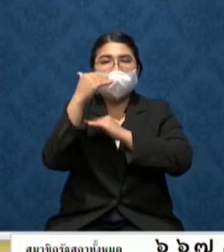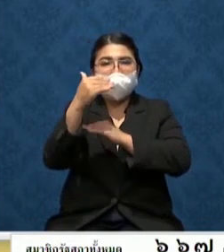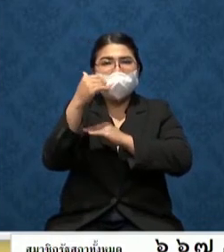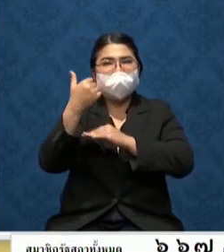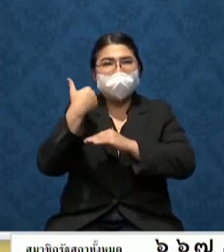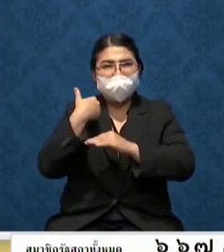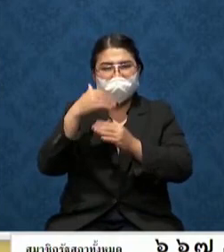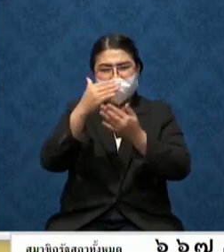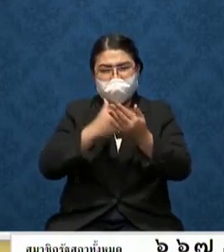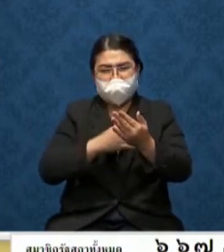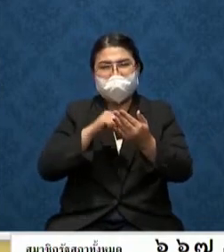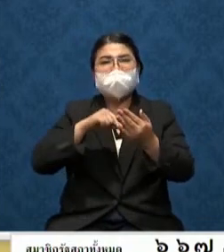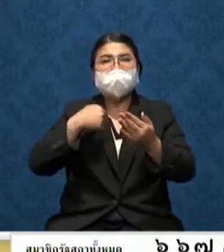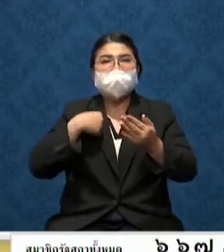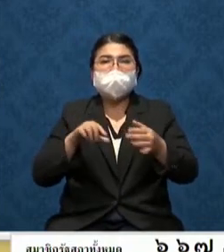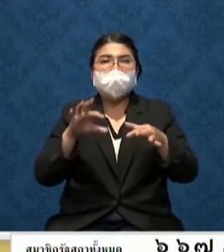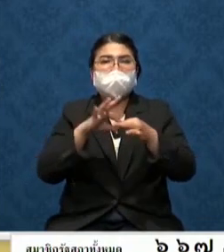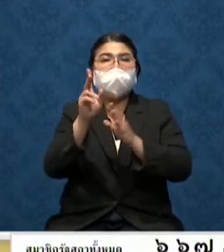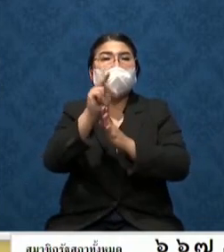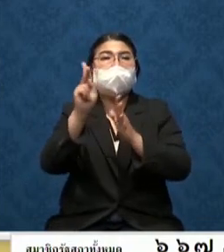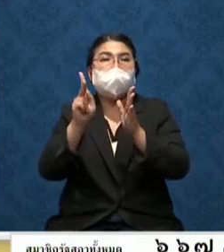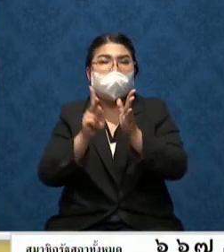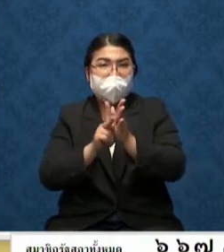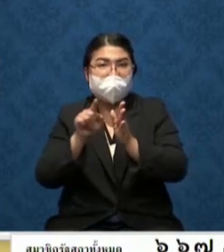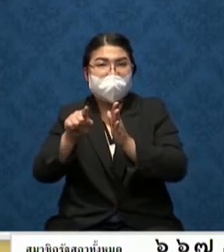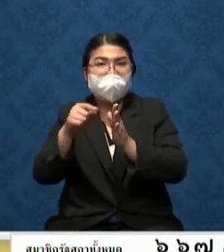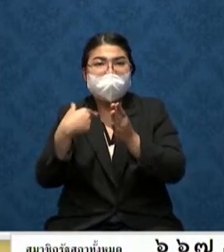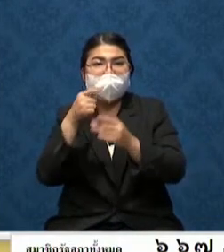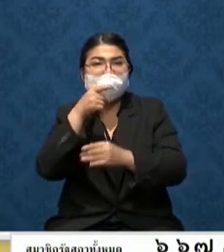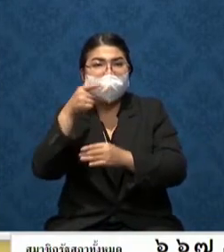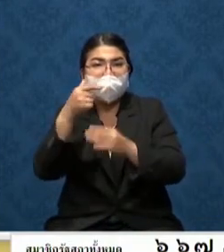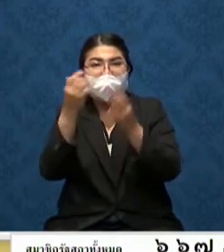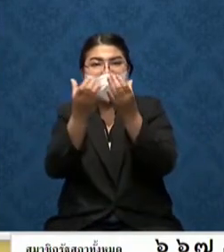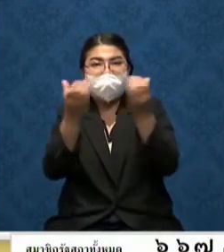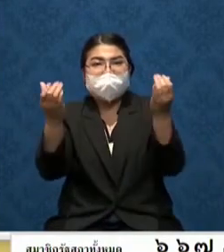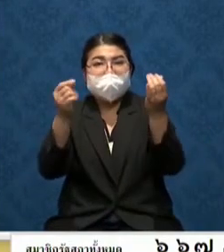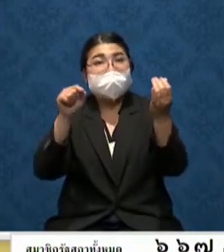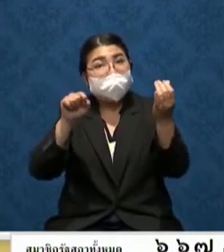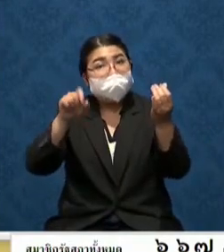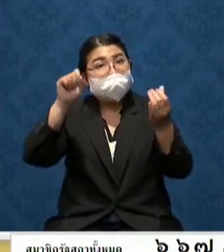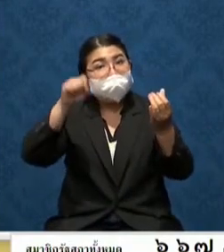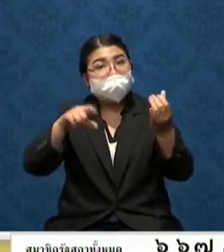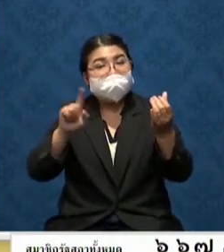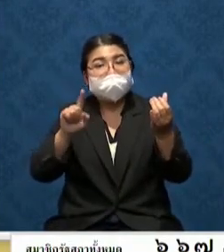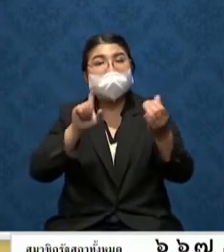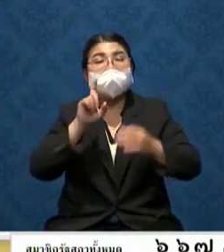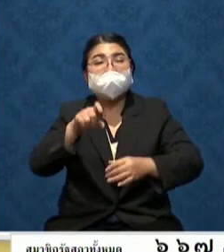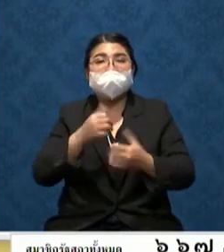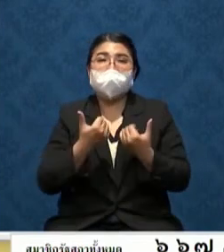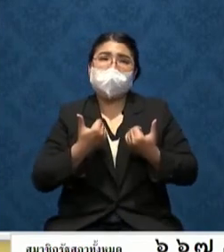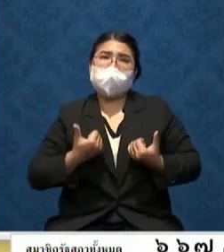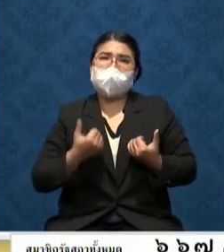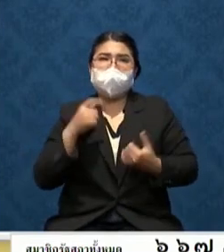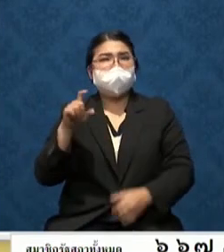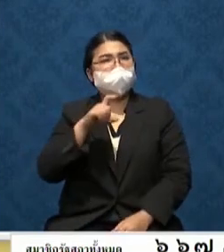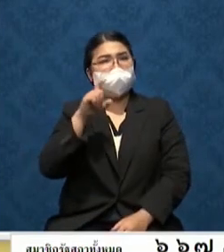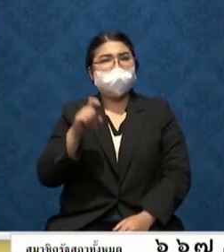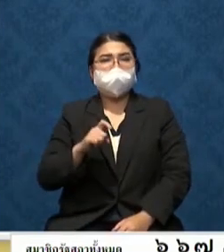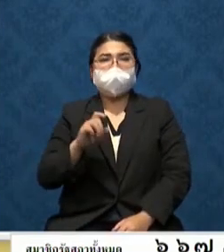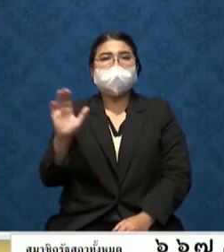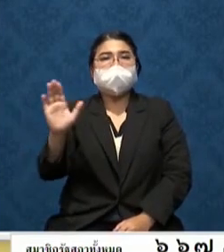มันจะเหนือกว่ากฎหมายแม่ คือรัฐธรรนูลหรอไม่อย่างไร อัี้ก็ไม่ส้นสงสัย